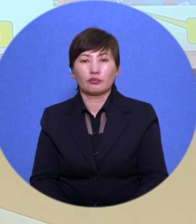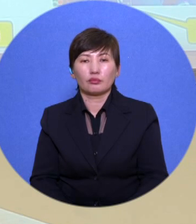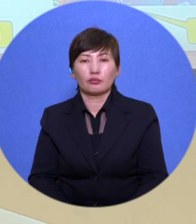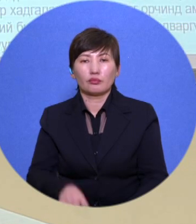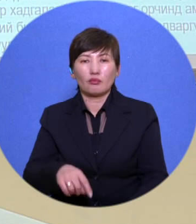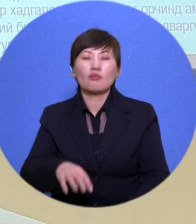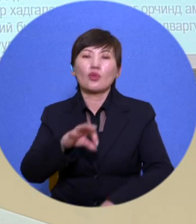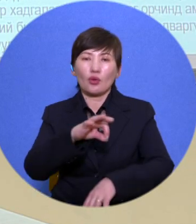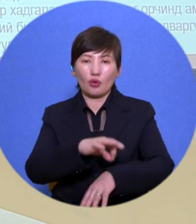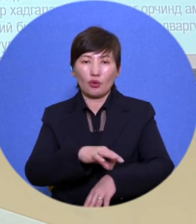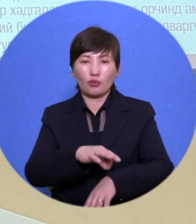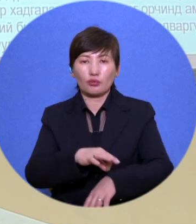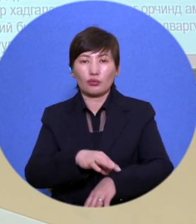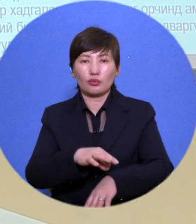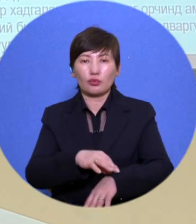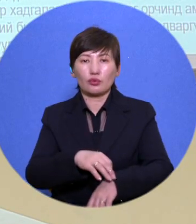эдгээр